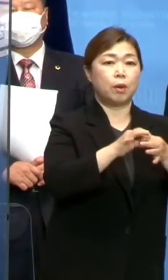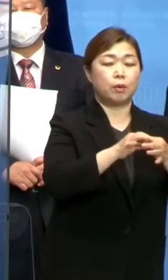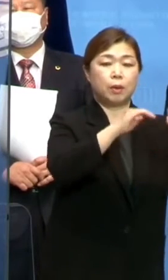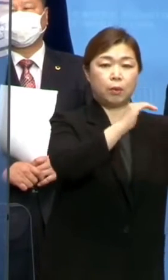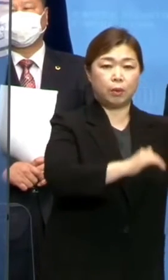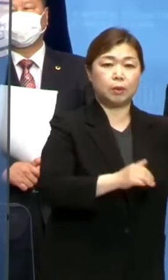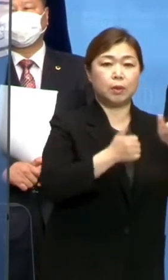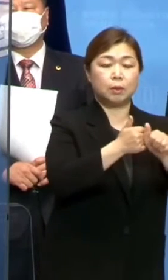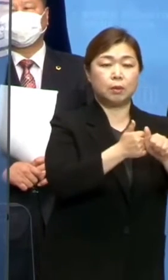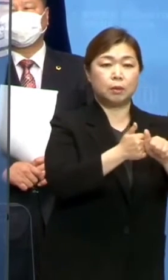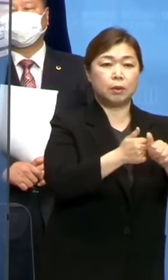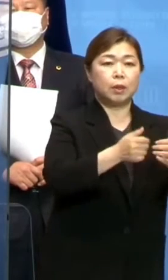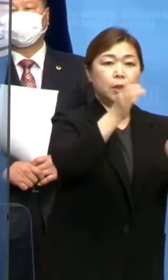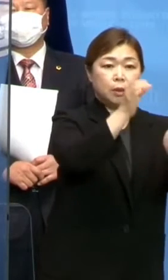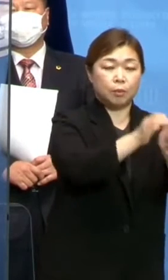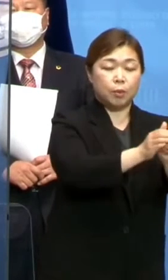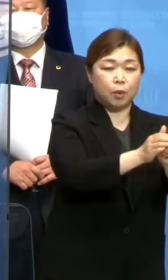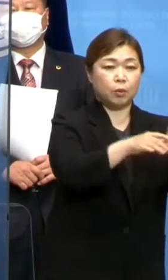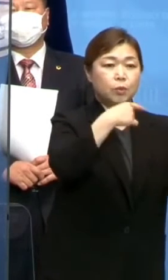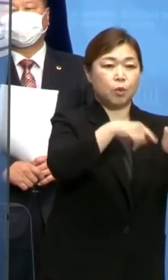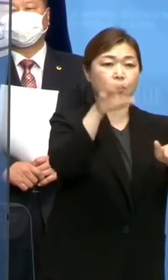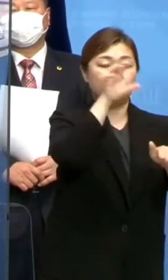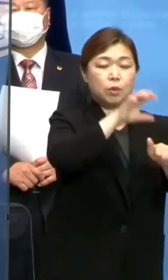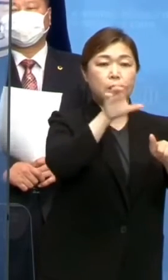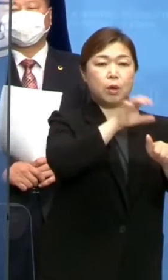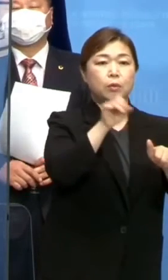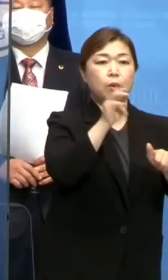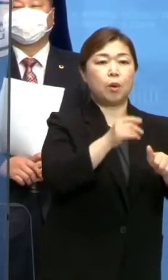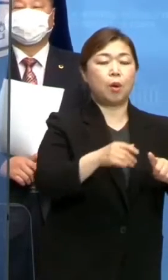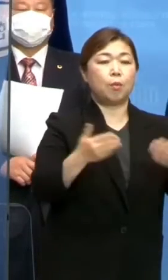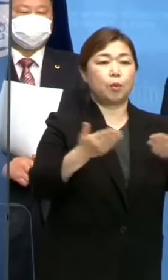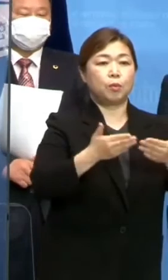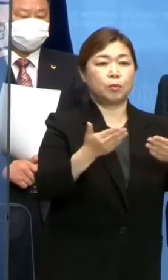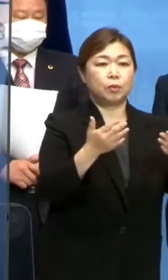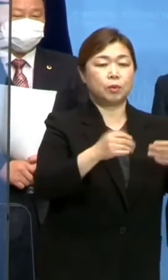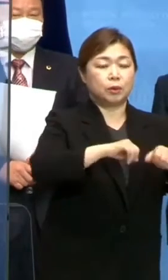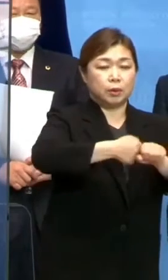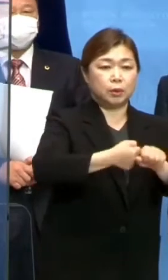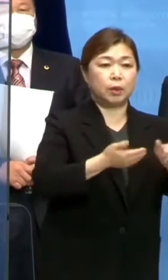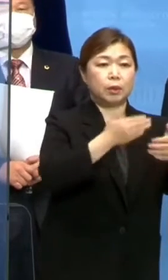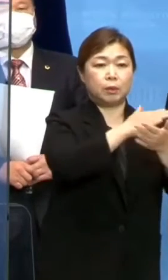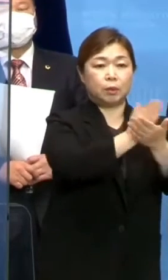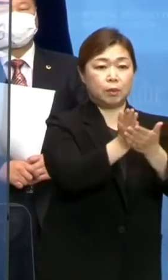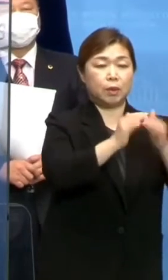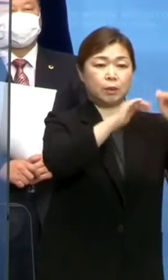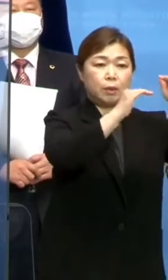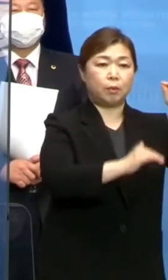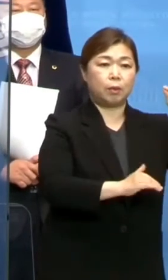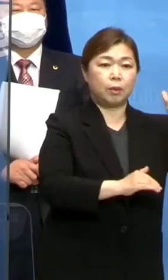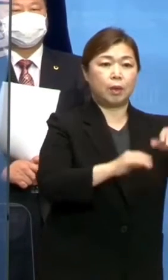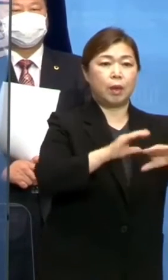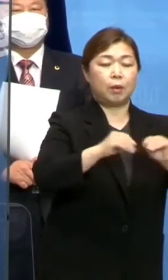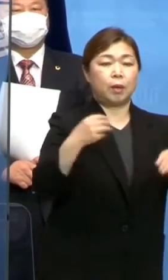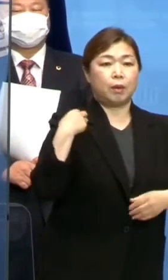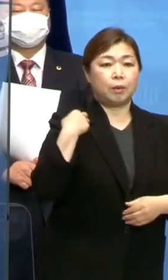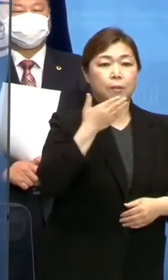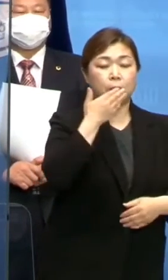그 입면 교육 훈련 봉 뭐 징계 등에 관한 사항을 처리할 수 있도록